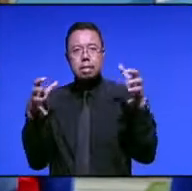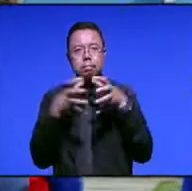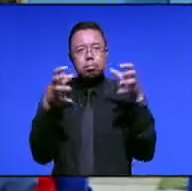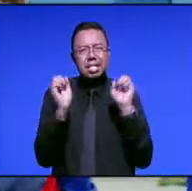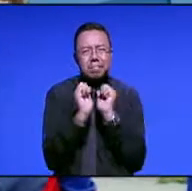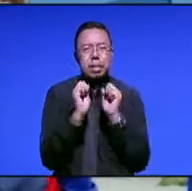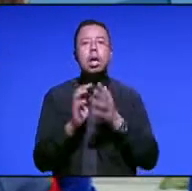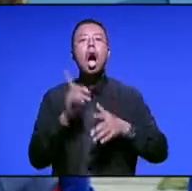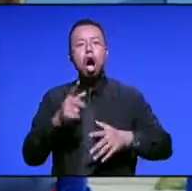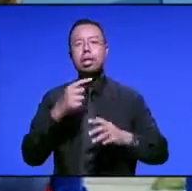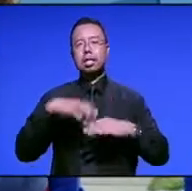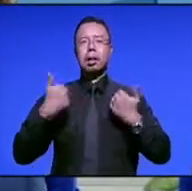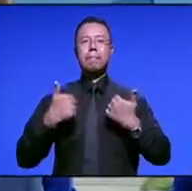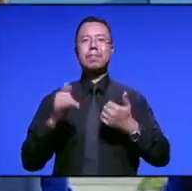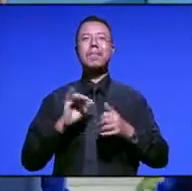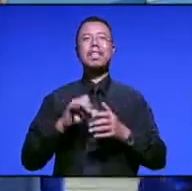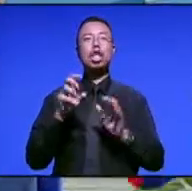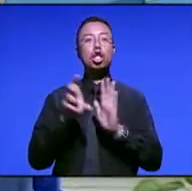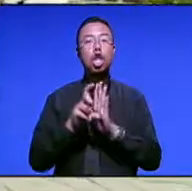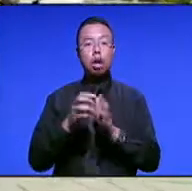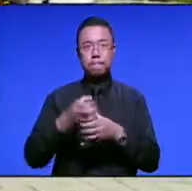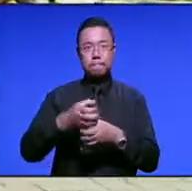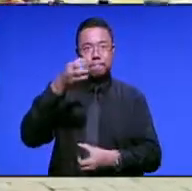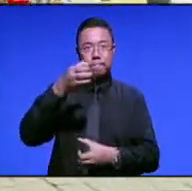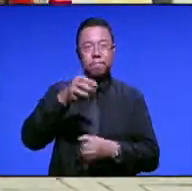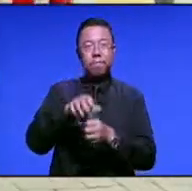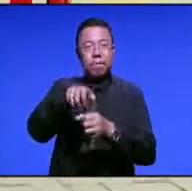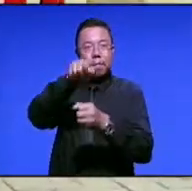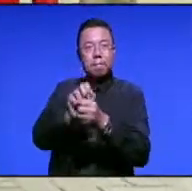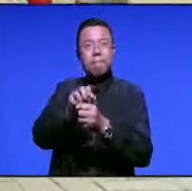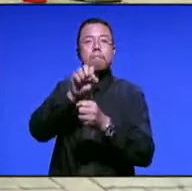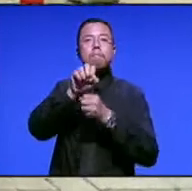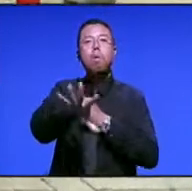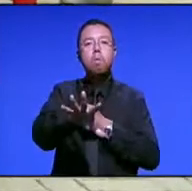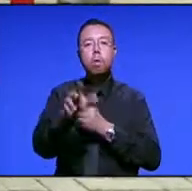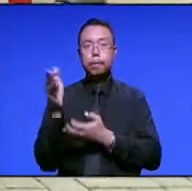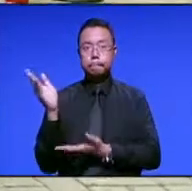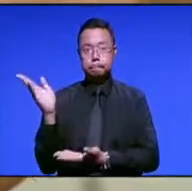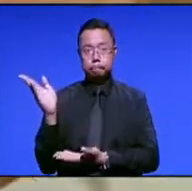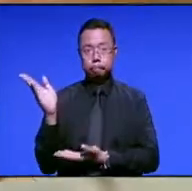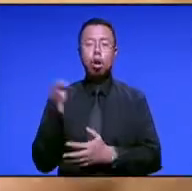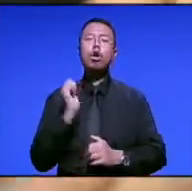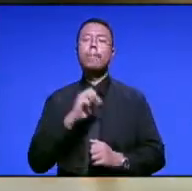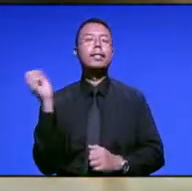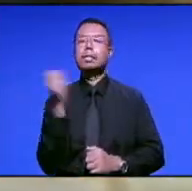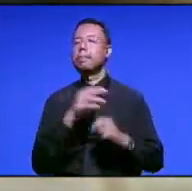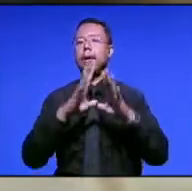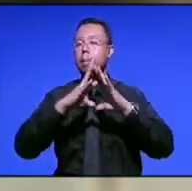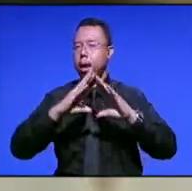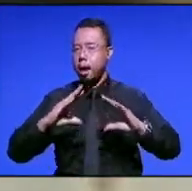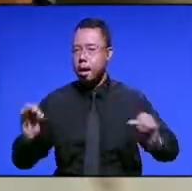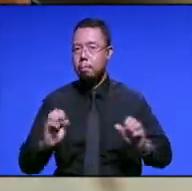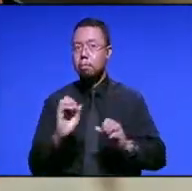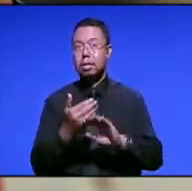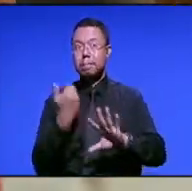proteksi kebakaran untuk hunian seperti alat pemadam api ringan atau APAR. Tujuannya agar api cepat dipadamkan sebelum mulai